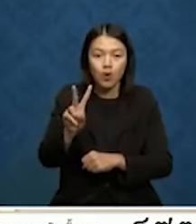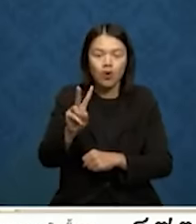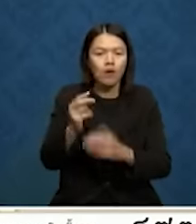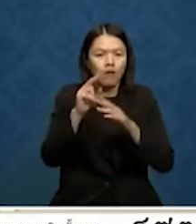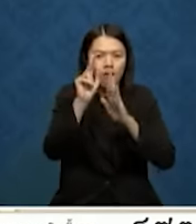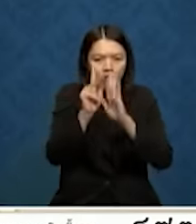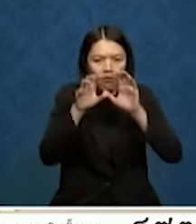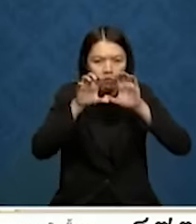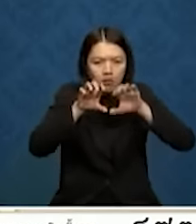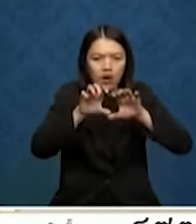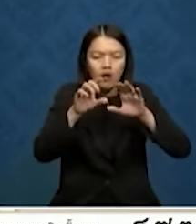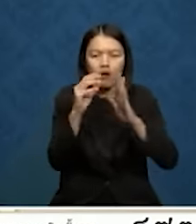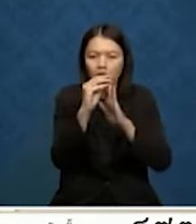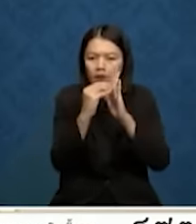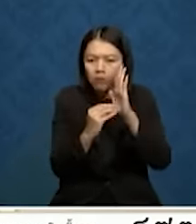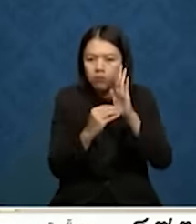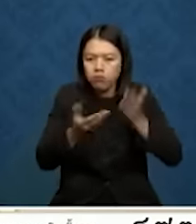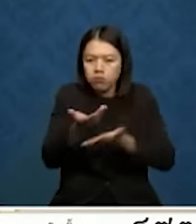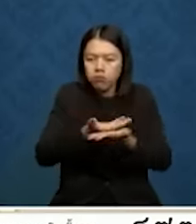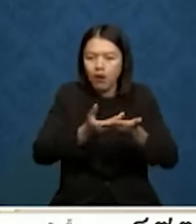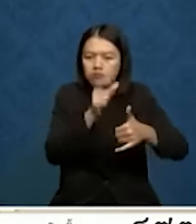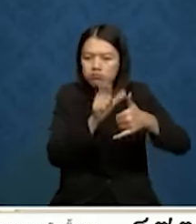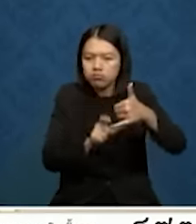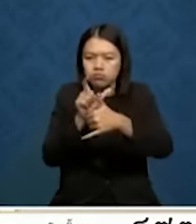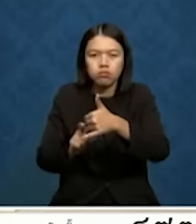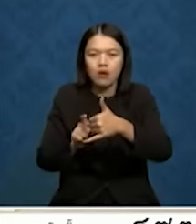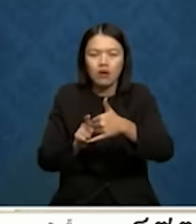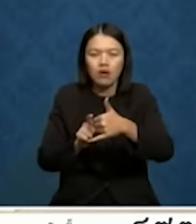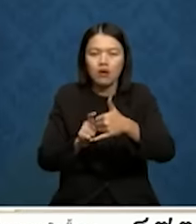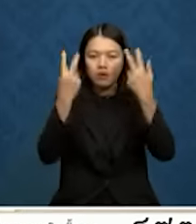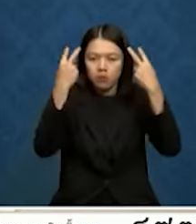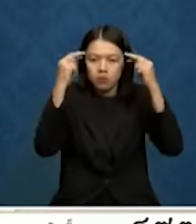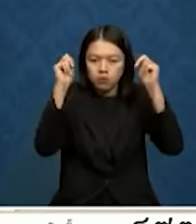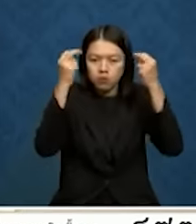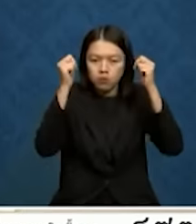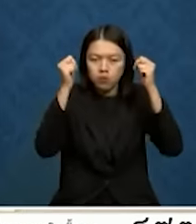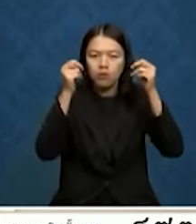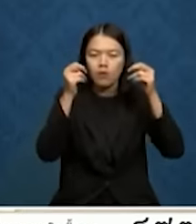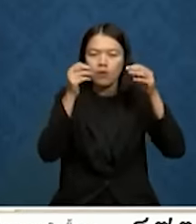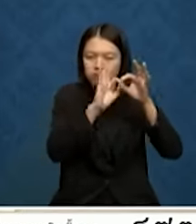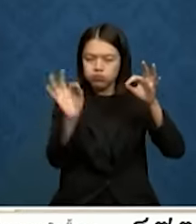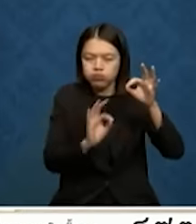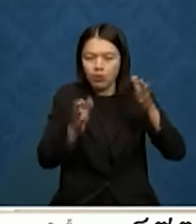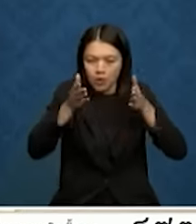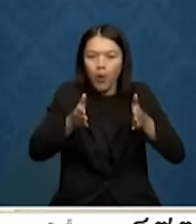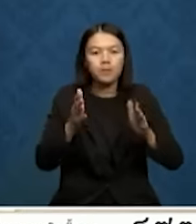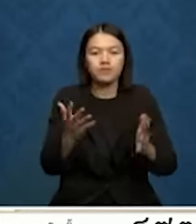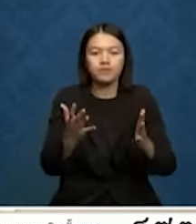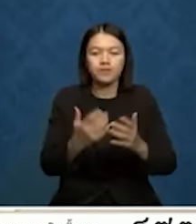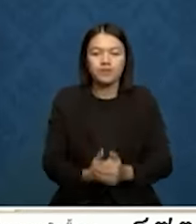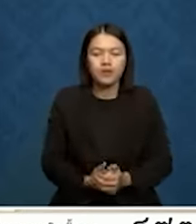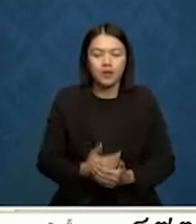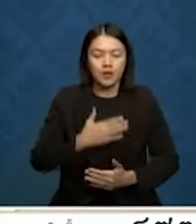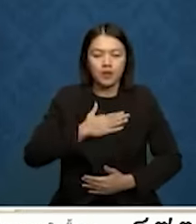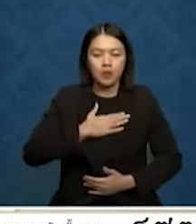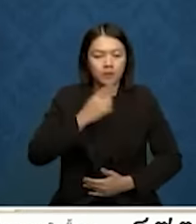ดหมวดว่าด้วยการพิจารณาให้ความเห็นชอบนายกรัฐมนตรีเป็นการเฉพาะดังนั้น